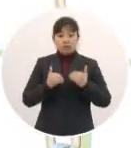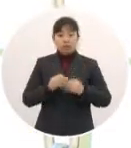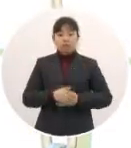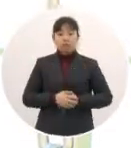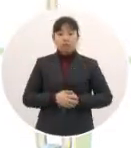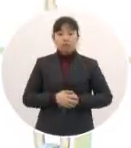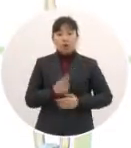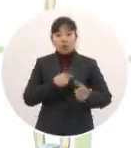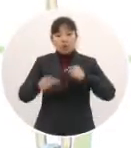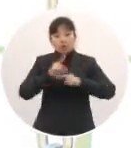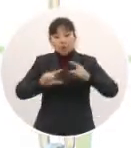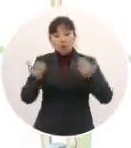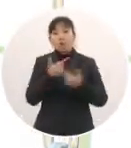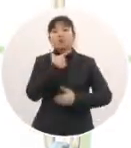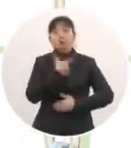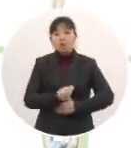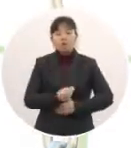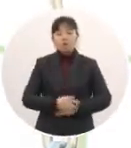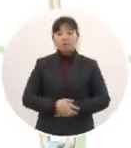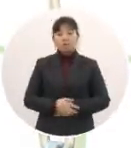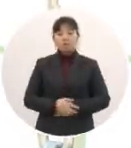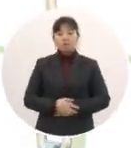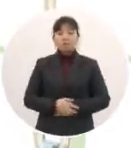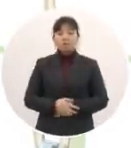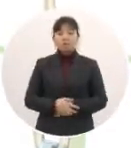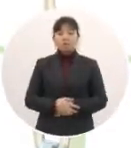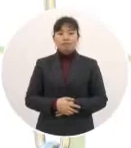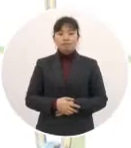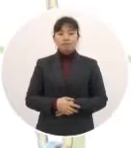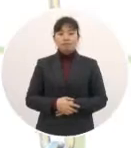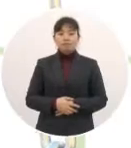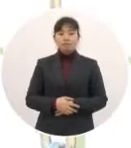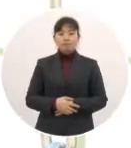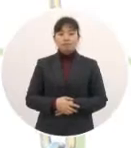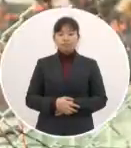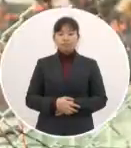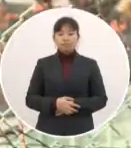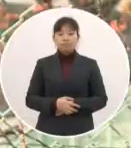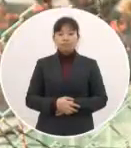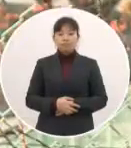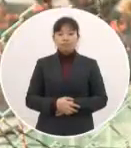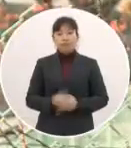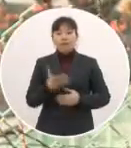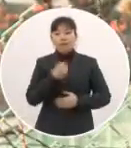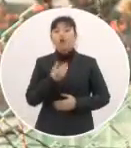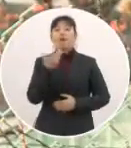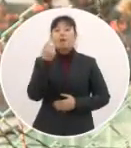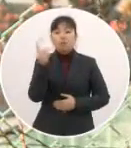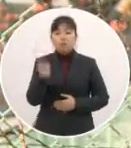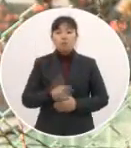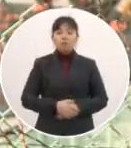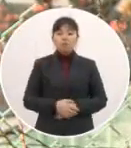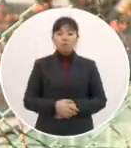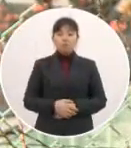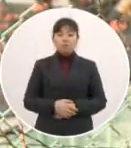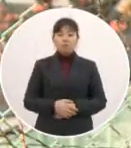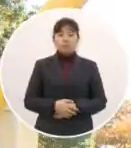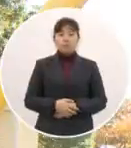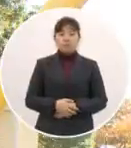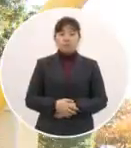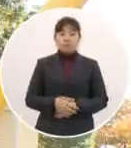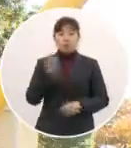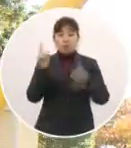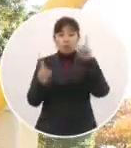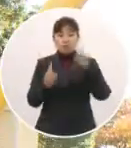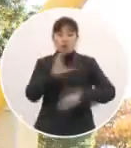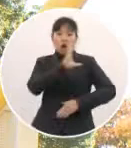て、もっともっと働きたいなって。 何言ってるんだよ、この幸せ者。どっ